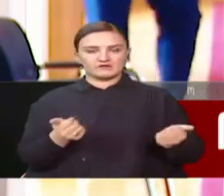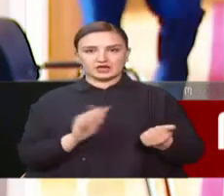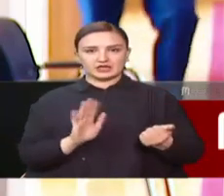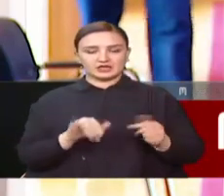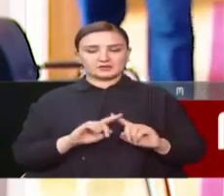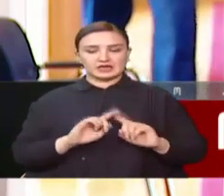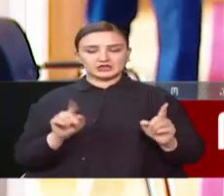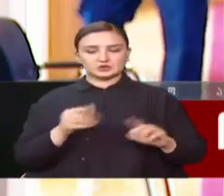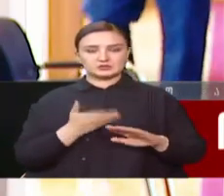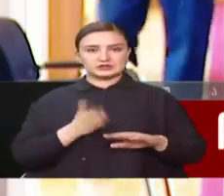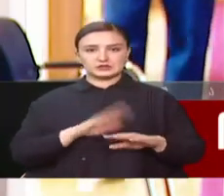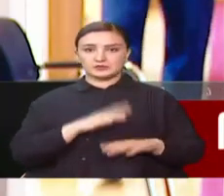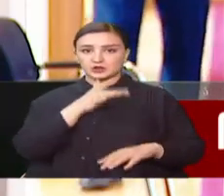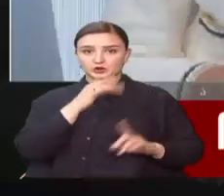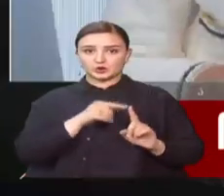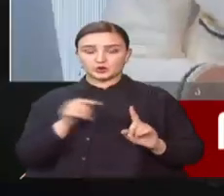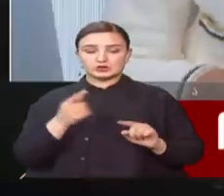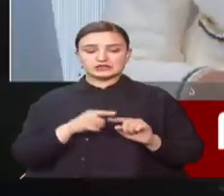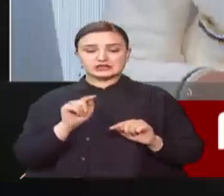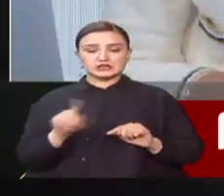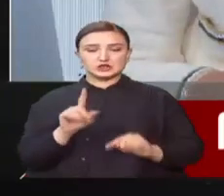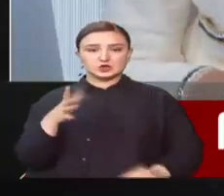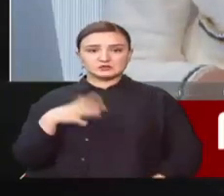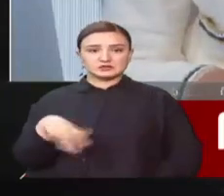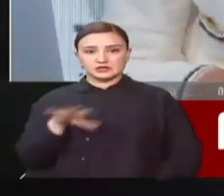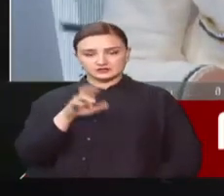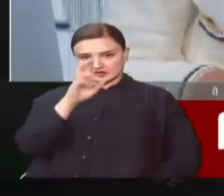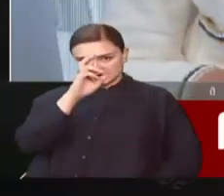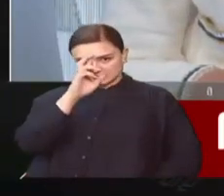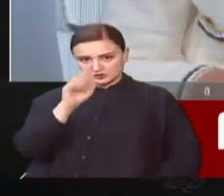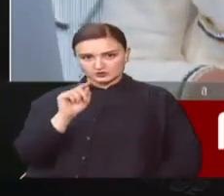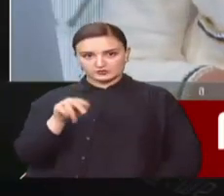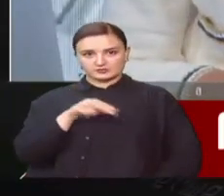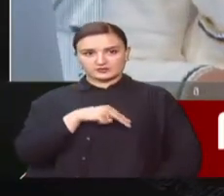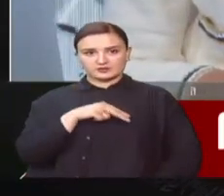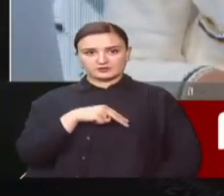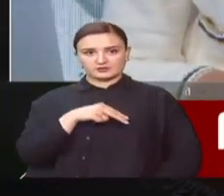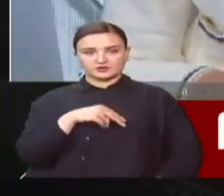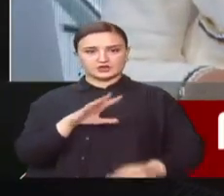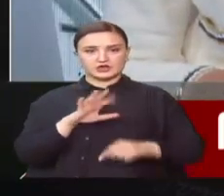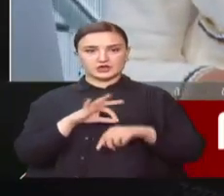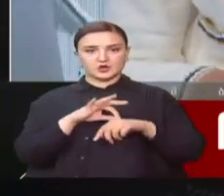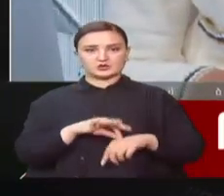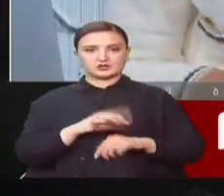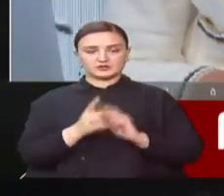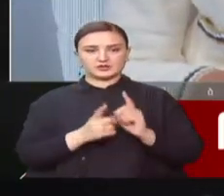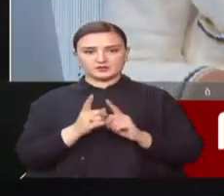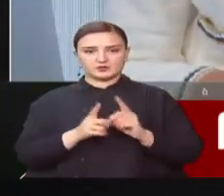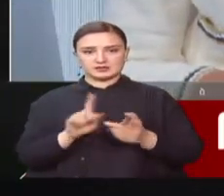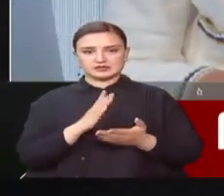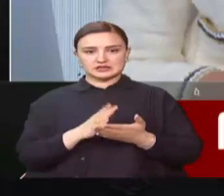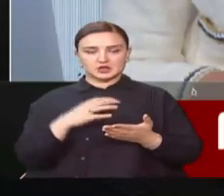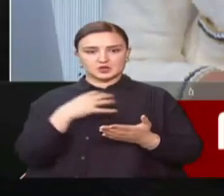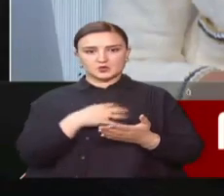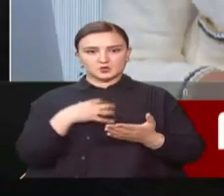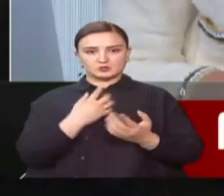ამ ძალიან მძიმე სიტუაციაში. ის, რომ საქართველოს ხელისუფლება, საქართველოს პარლამენტში არ ახორციელებს იმ რეფორმებს, რომელიც არის უმნიშვნელოვანესი.